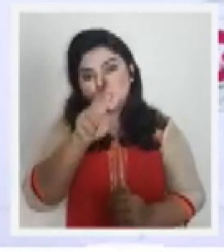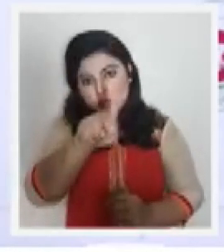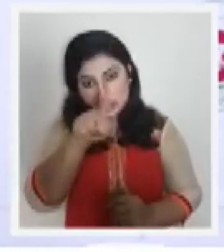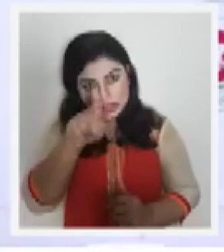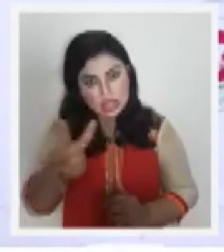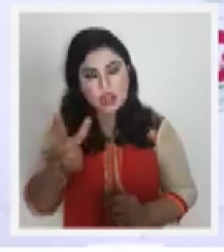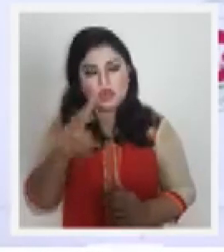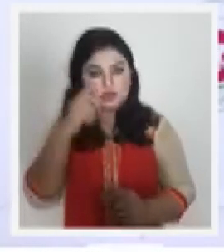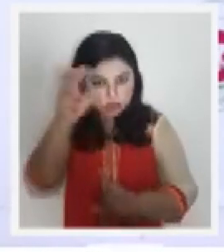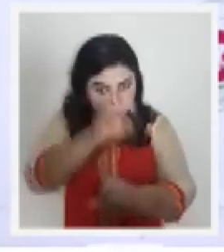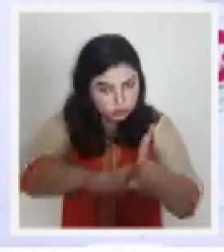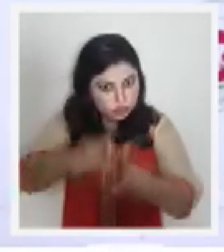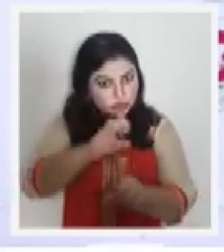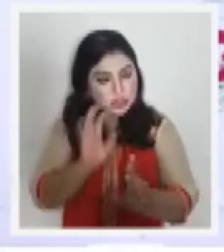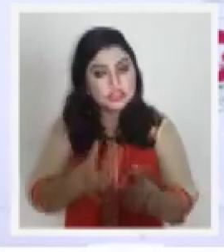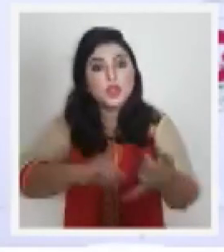স্টেশনে